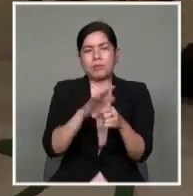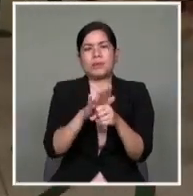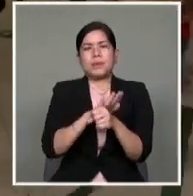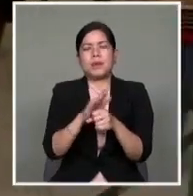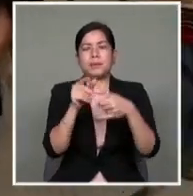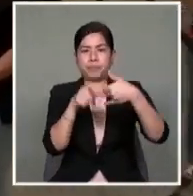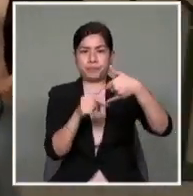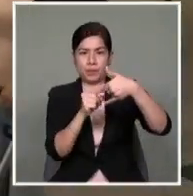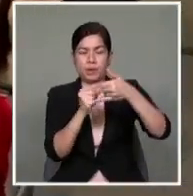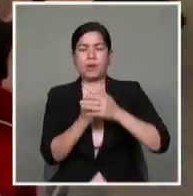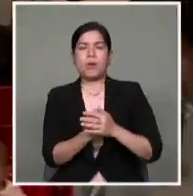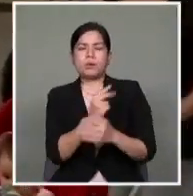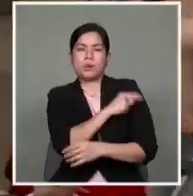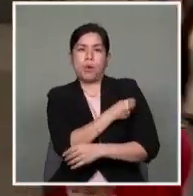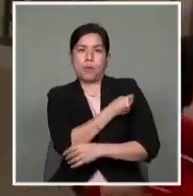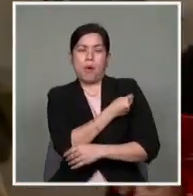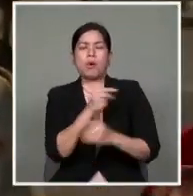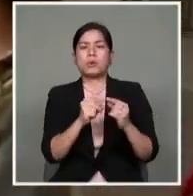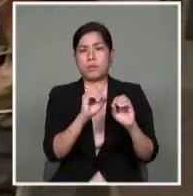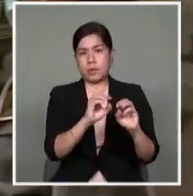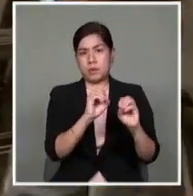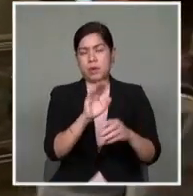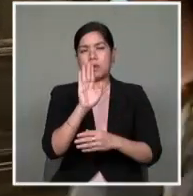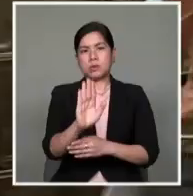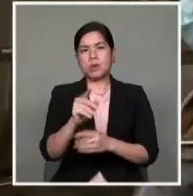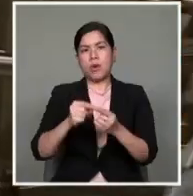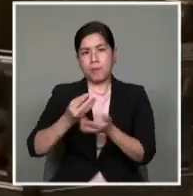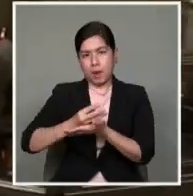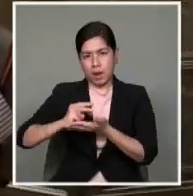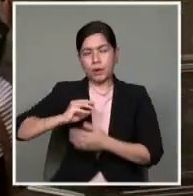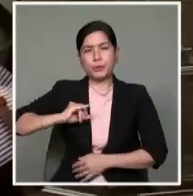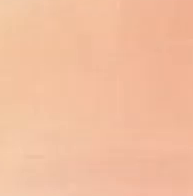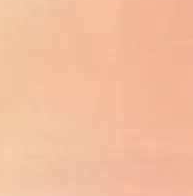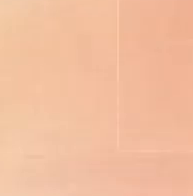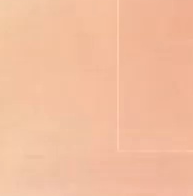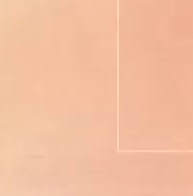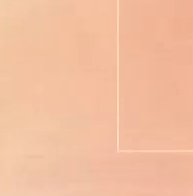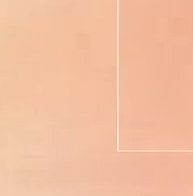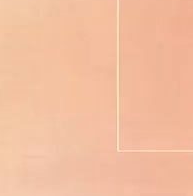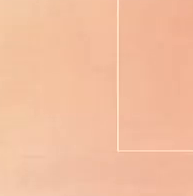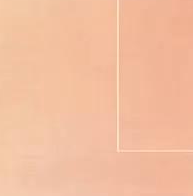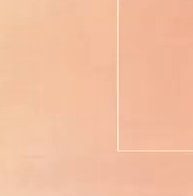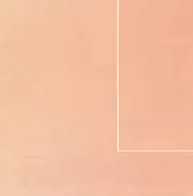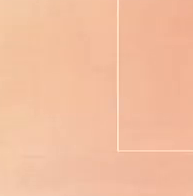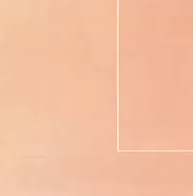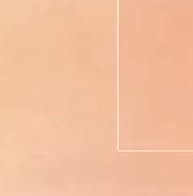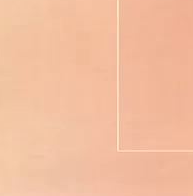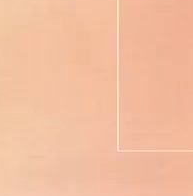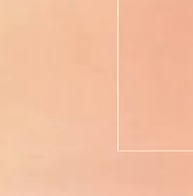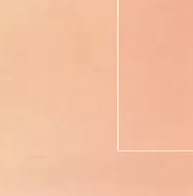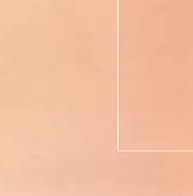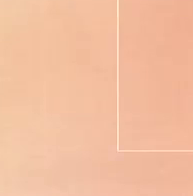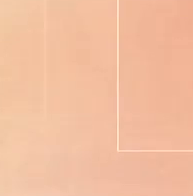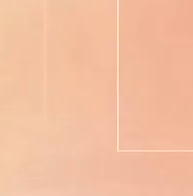จารย์นายแพทย์ธีระวรัฒนารัตน์ซึ่งเป็นอาจารย์ของคณะแพทยศาสตร์จุฬาลงกรณ์มหาวิทยาลัยนะคะ ครับ ขอบคุณที่ติดตามรับชม TNN